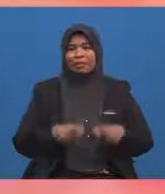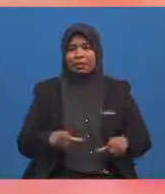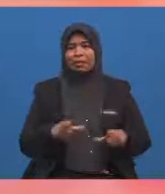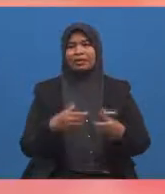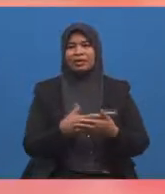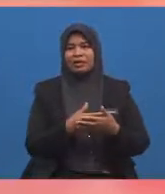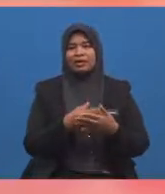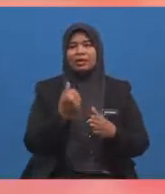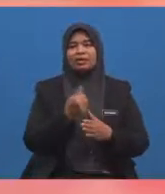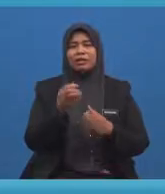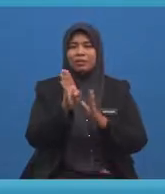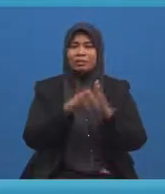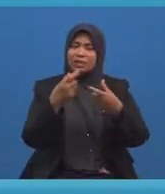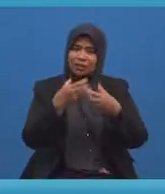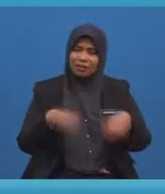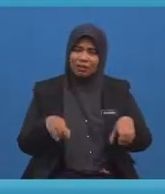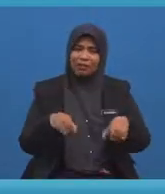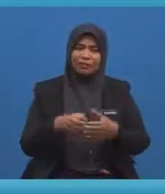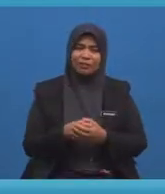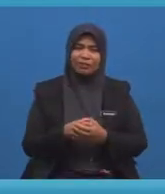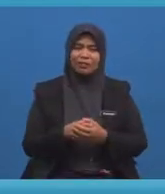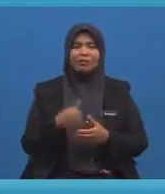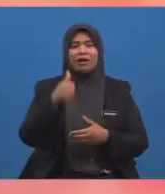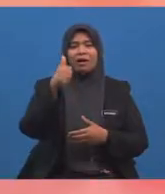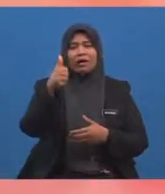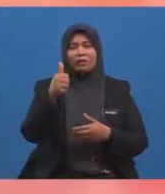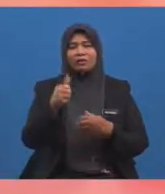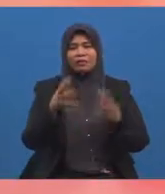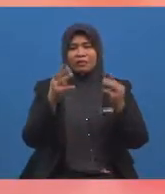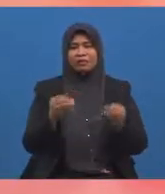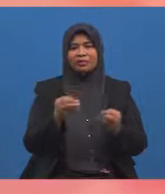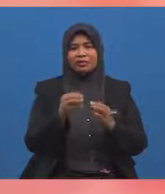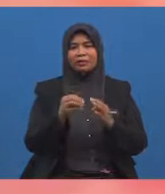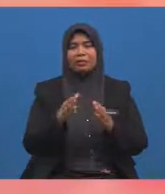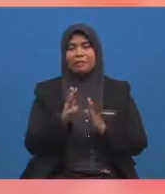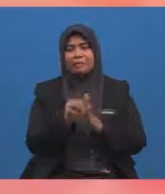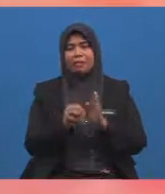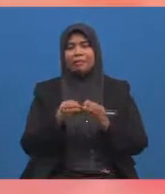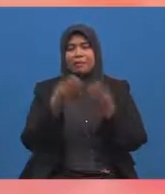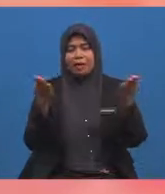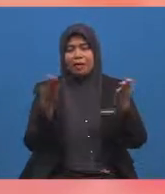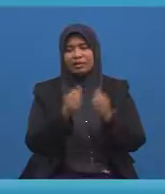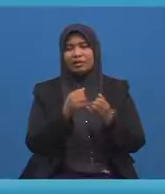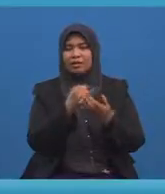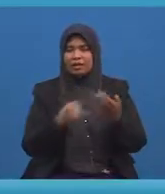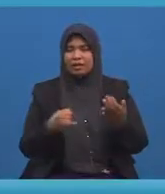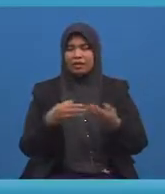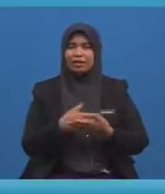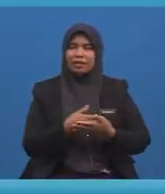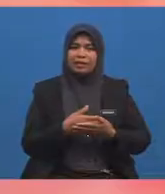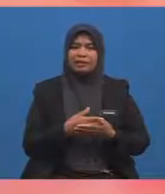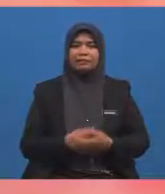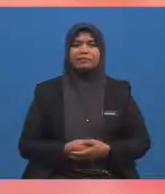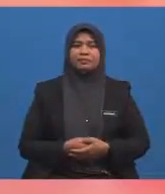bertelur? Bagus murid-murid, manusia membiak dengan melahirkan anak. Soalan